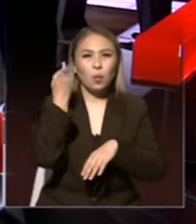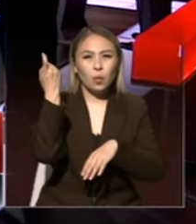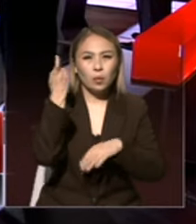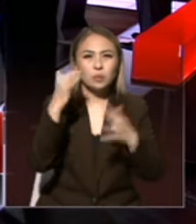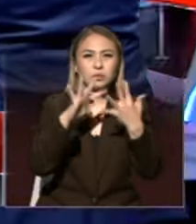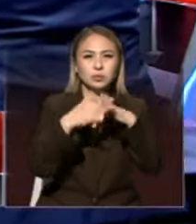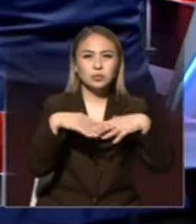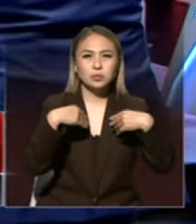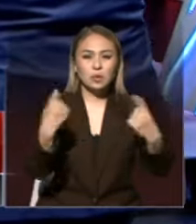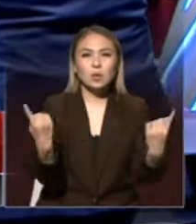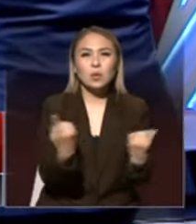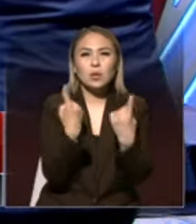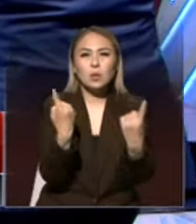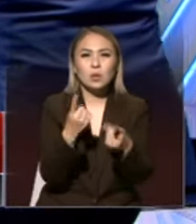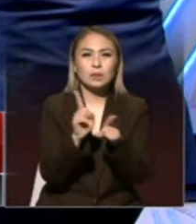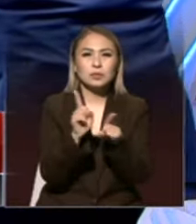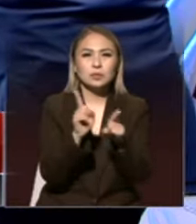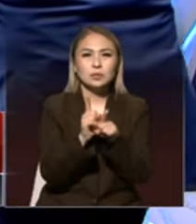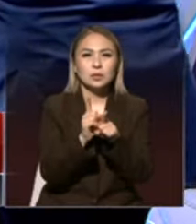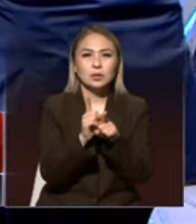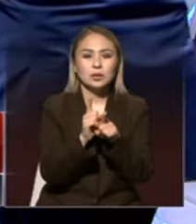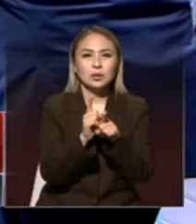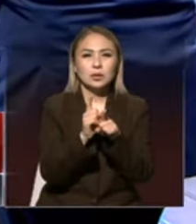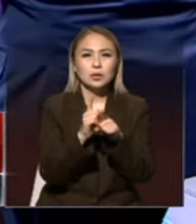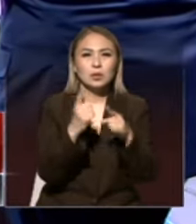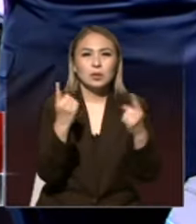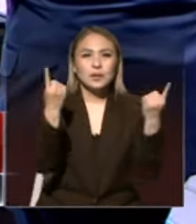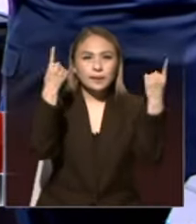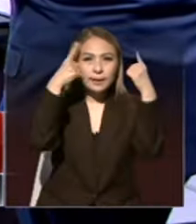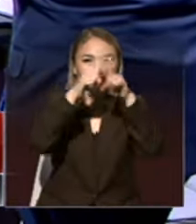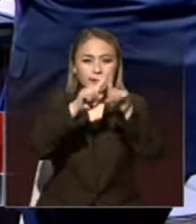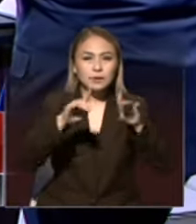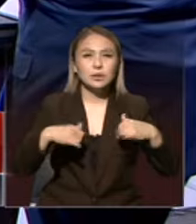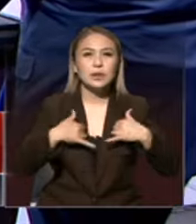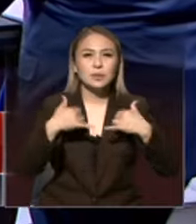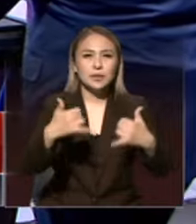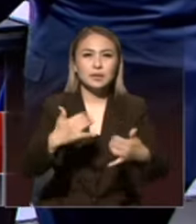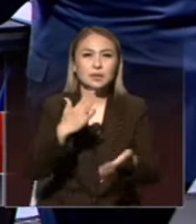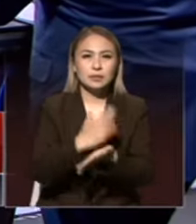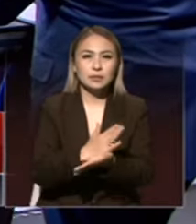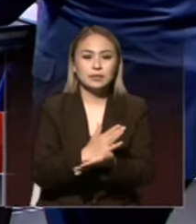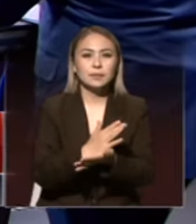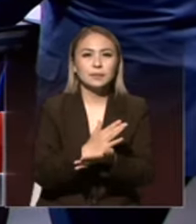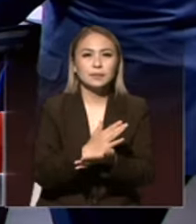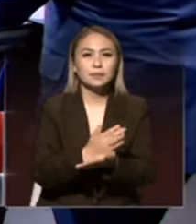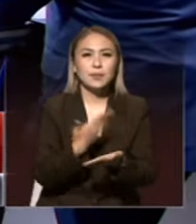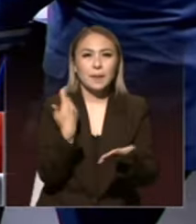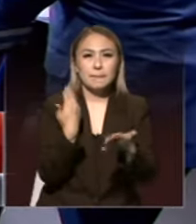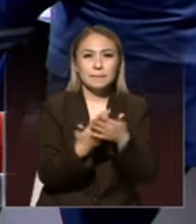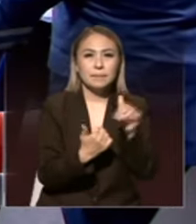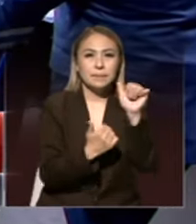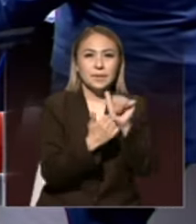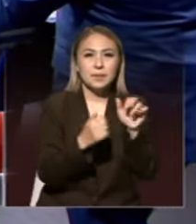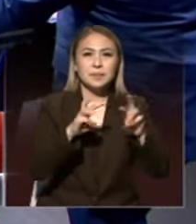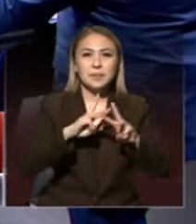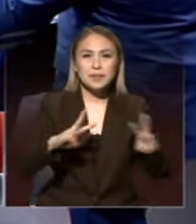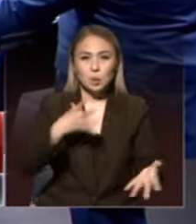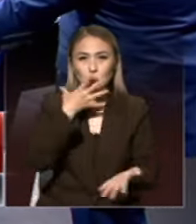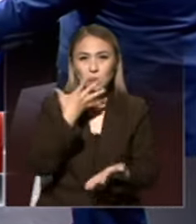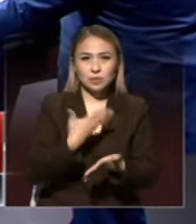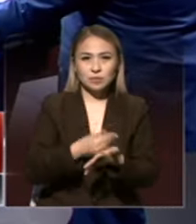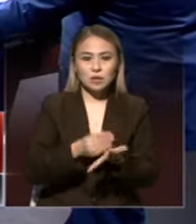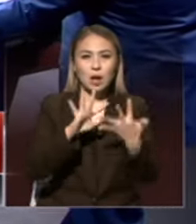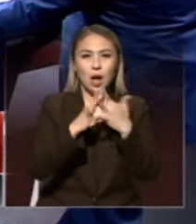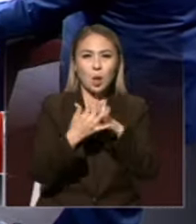жеңіл, орысша айтқанда доступный дейді ғой, техника беріңдер деп. Ол премьер-министр мысалы өзіміздің